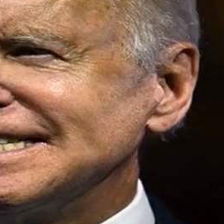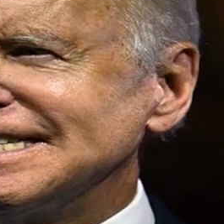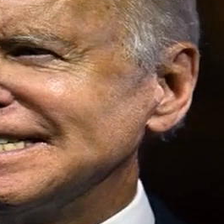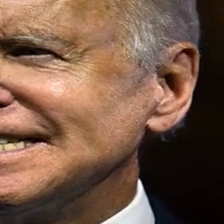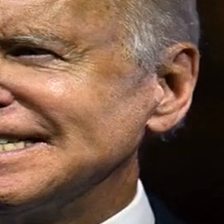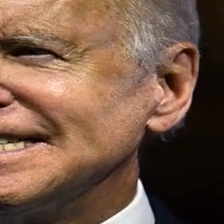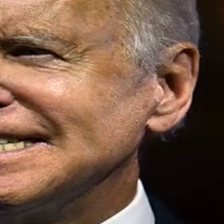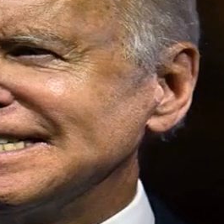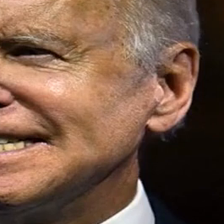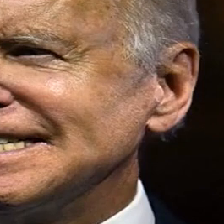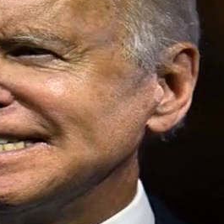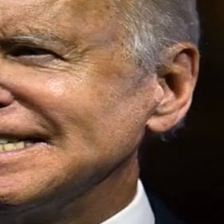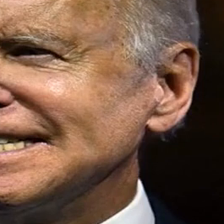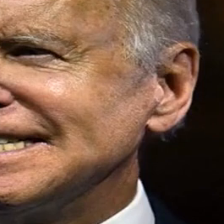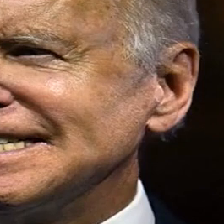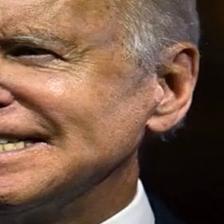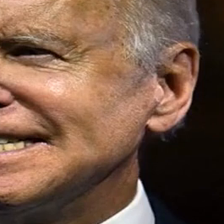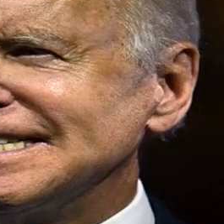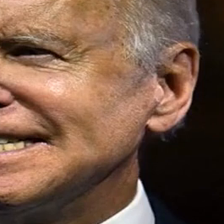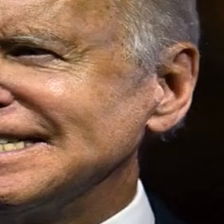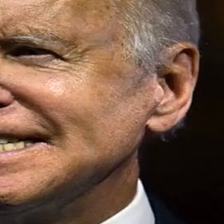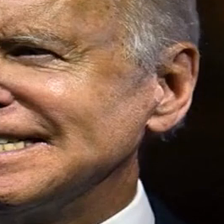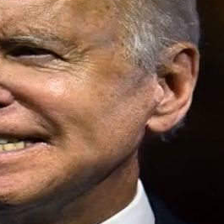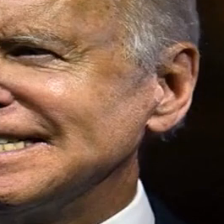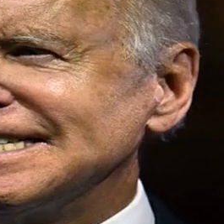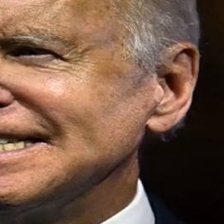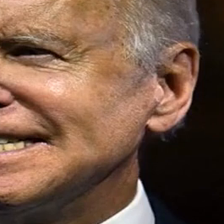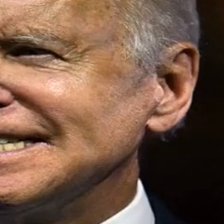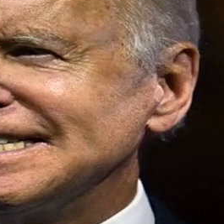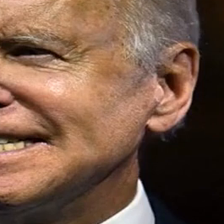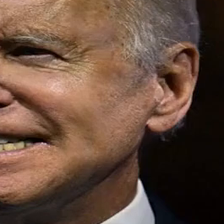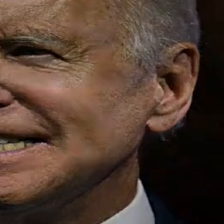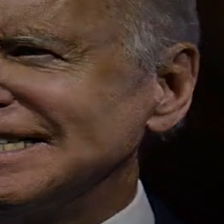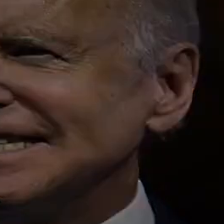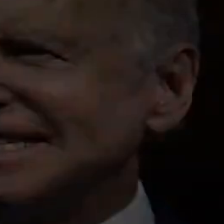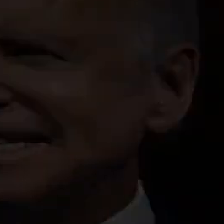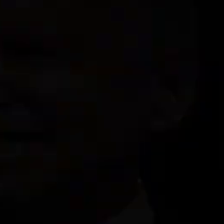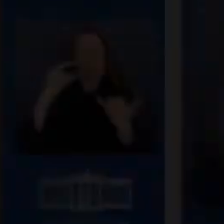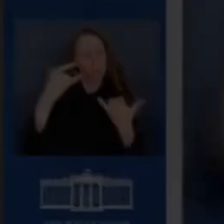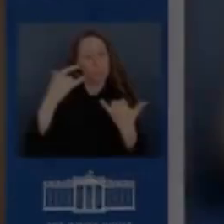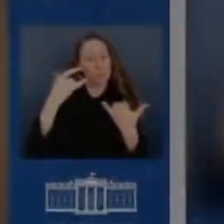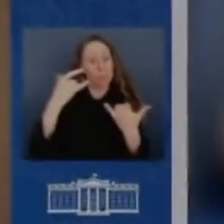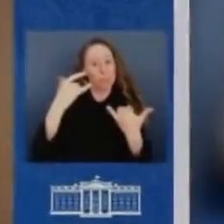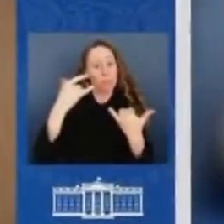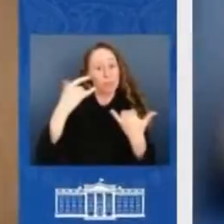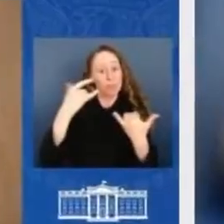한다며 트럼프는 그가 하고 싶은 일을 하기 위해 더 대담해질 것이라고 강조했다.